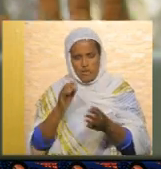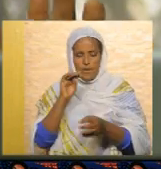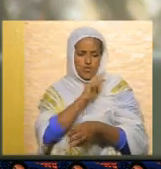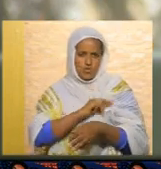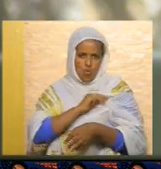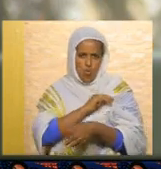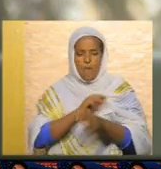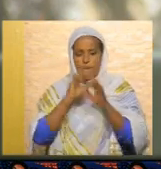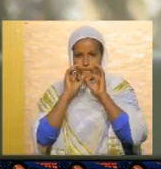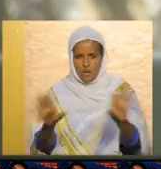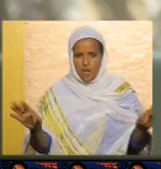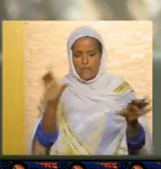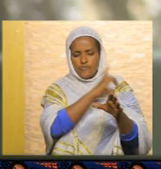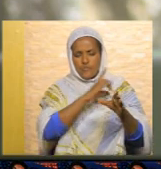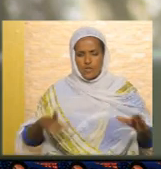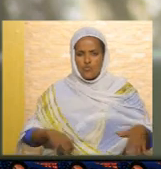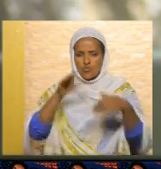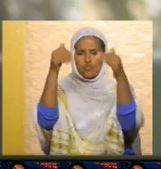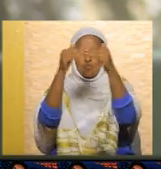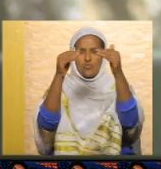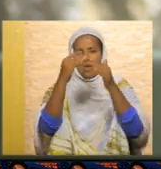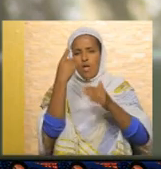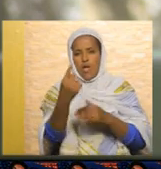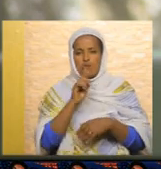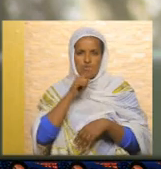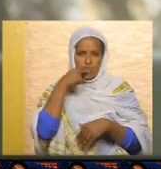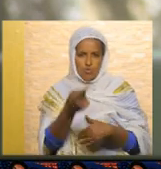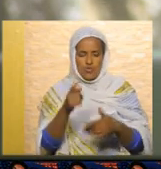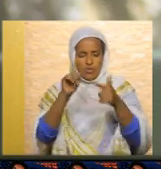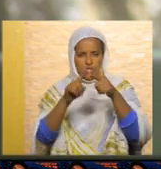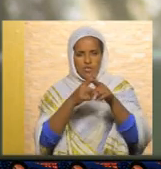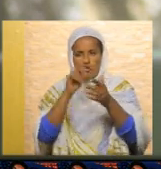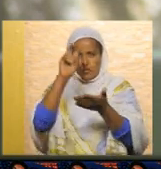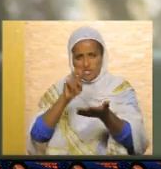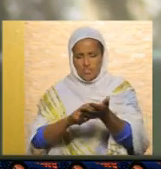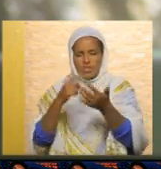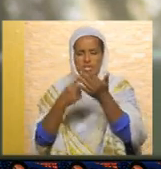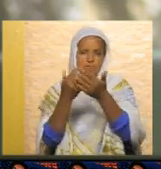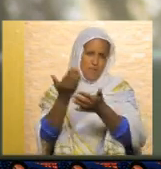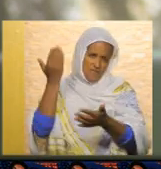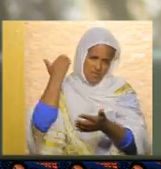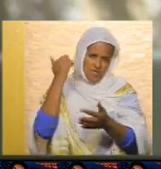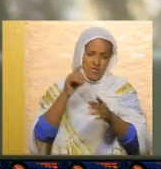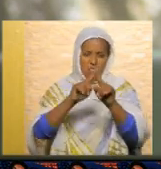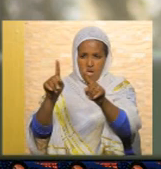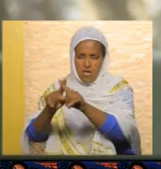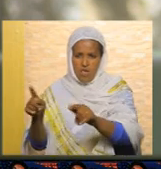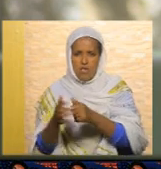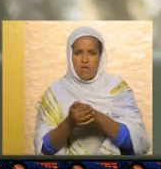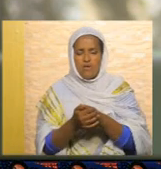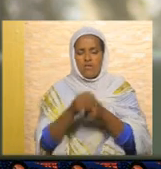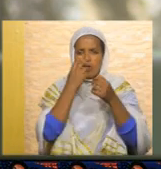የወንድና ሴትን እኩልነት ነው። ከዛ አሁን በጢሞቴዎስ እዛ ላይ በሚታየው ቁጥር